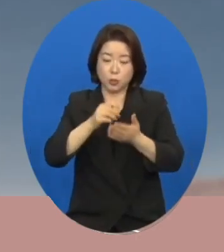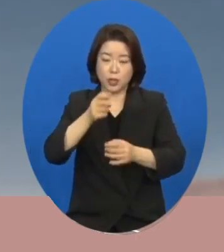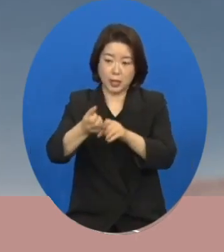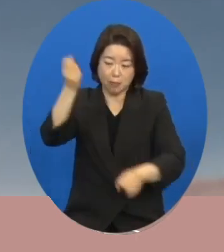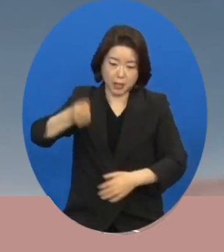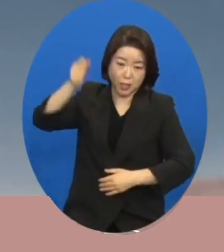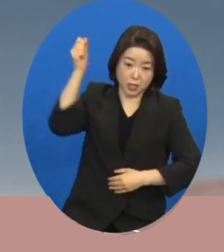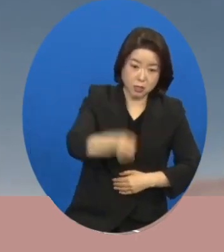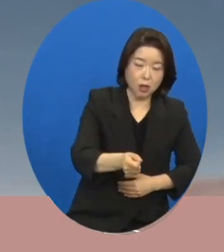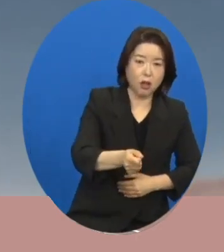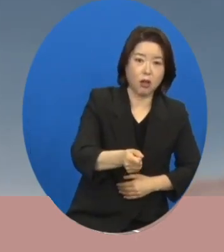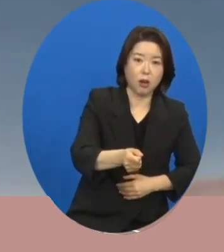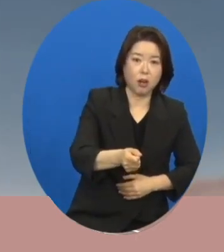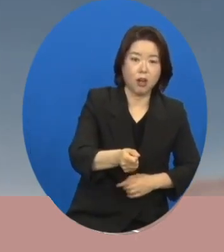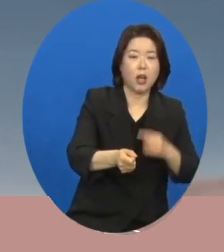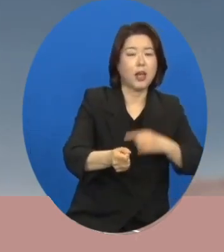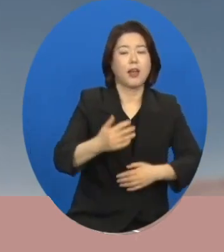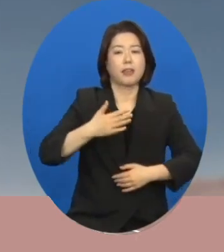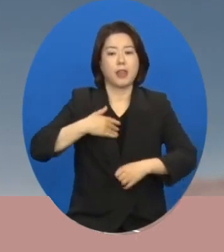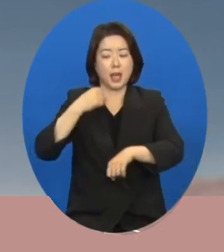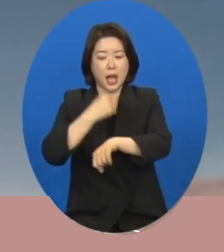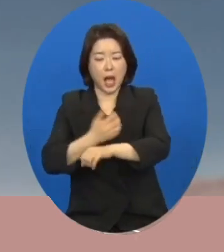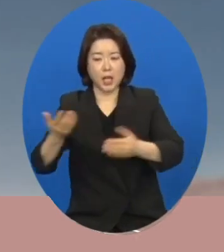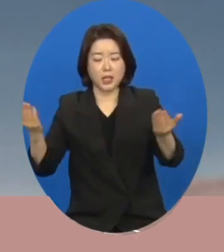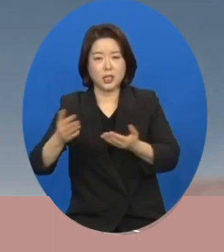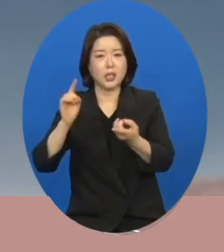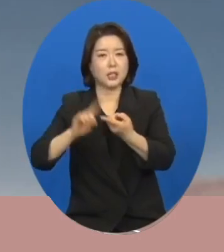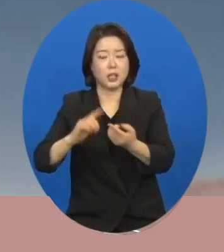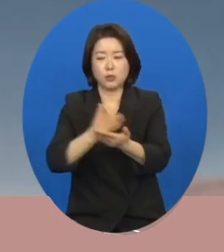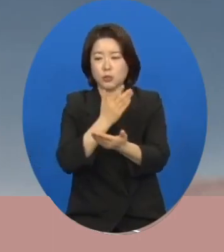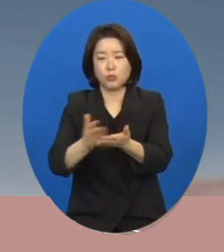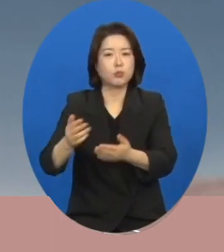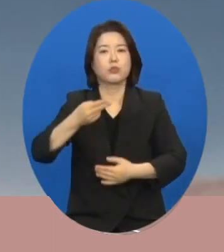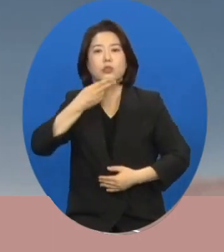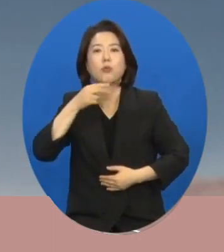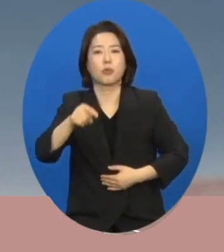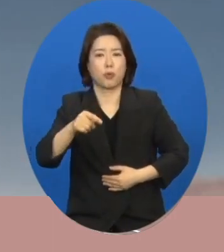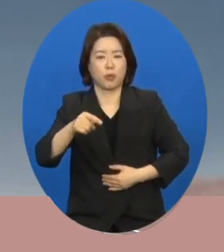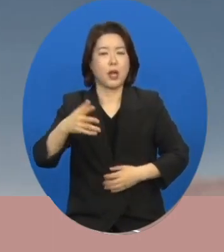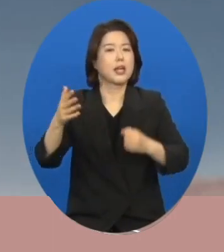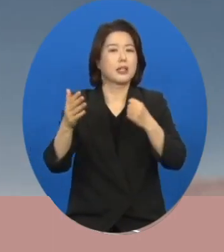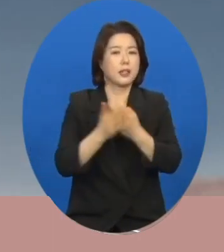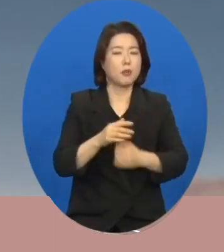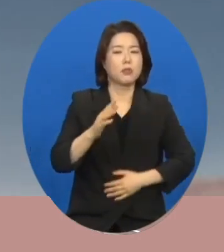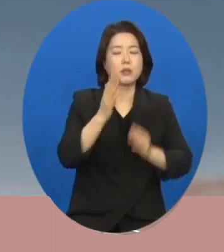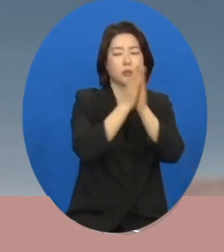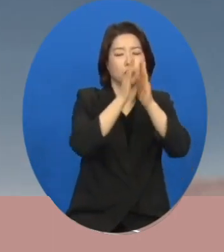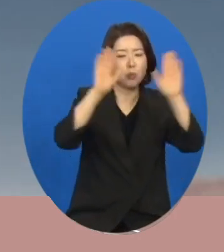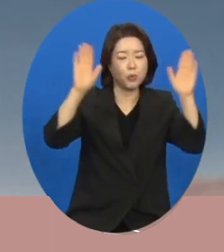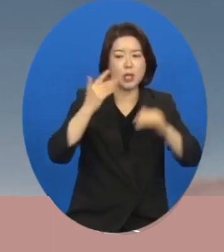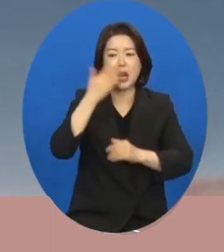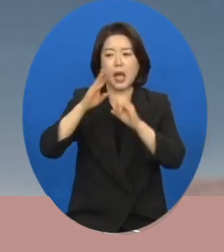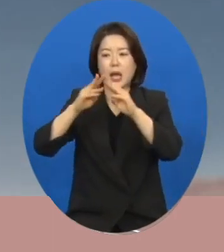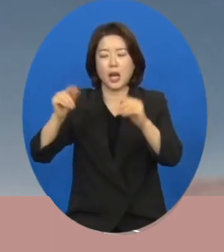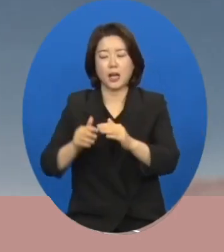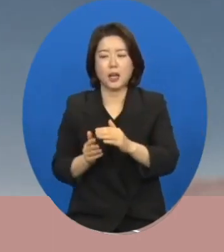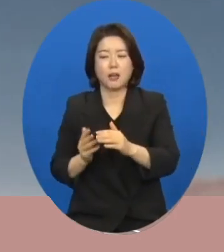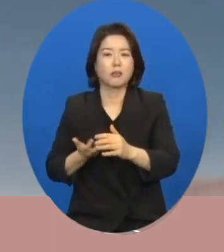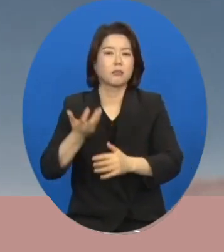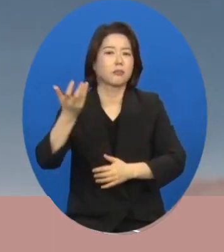너는 그 땅에 들어가지 못한다 이거였거든요 여호수가 그것을 봤어요 아